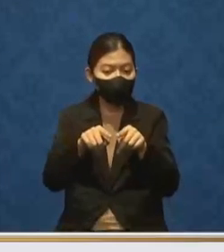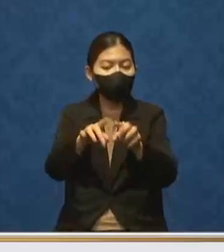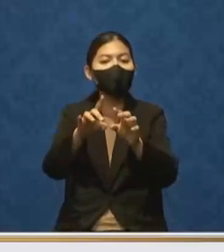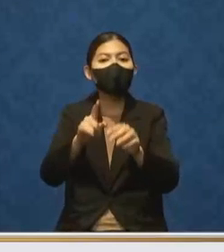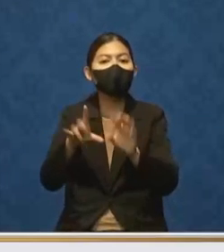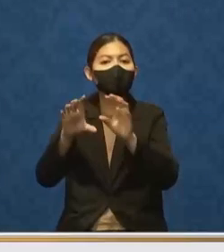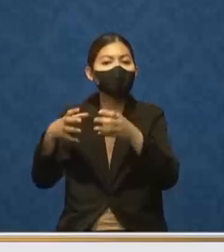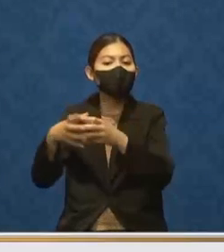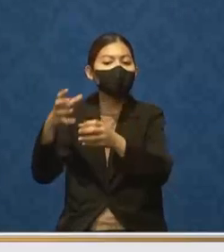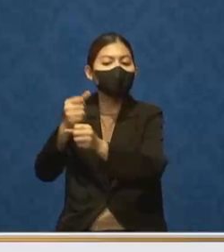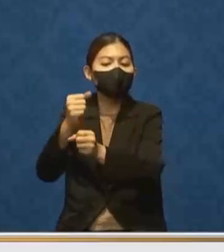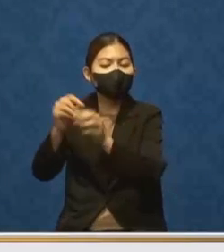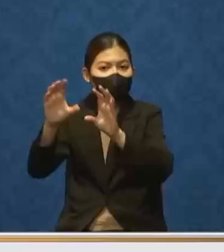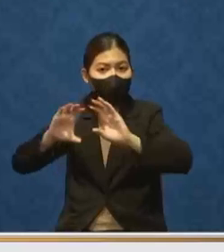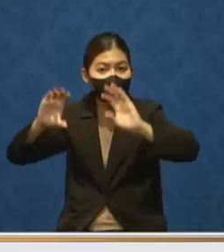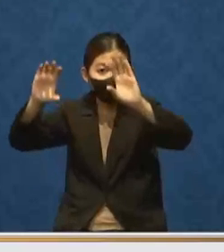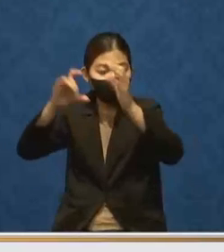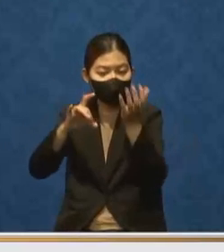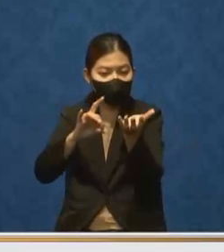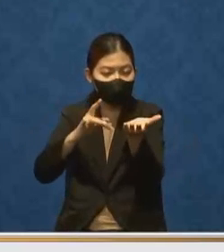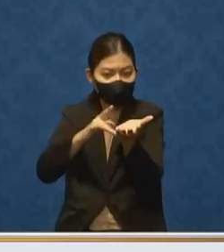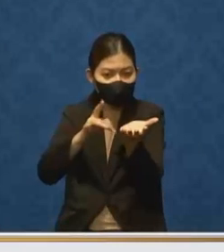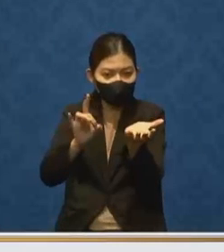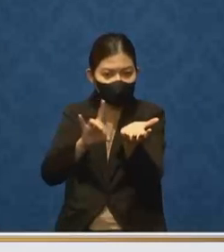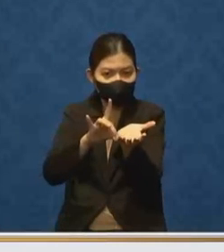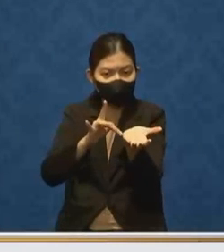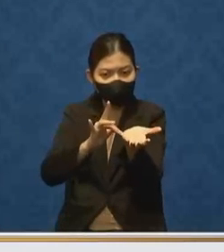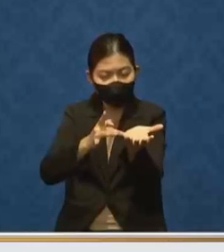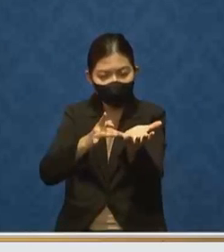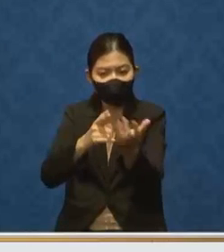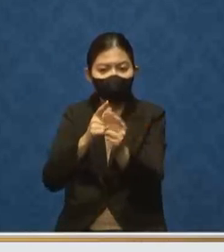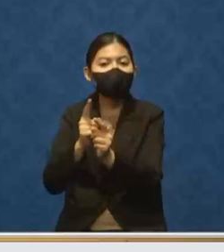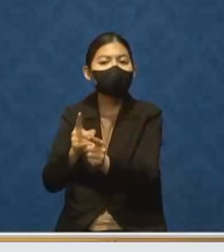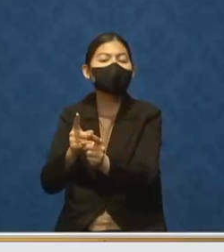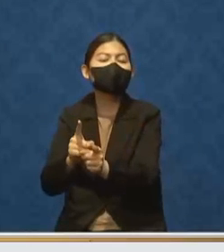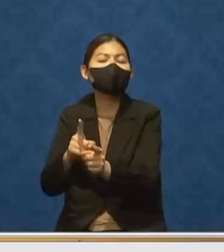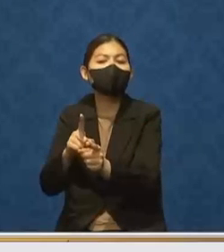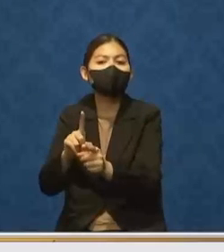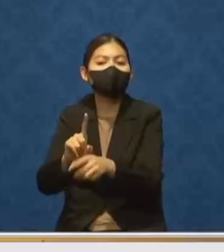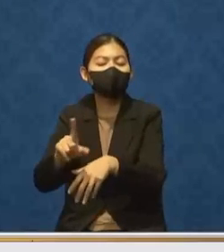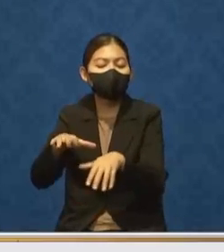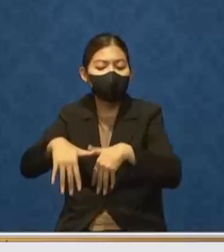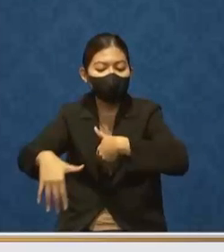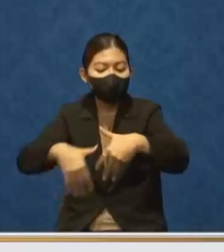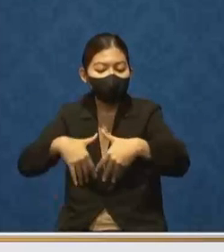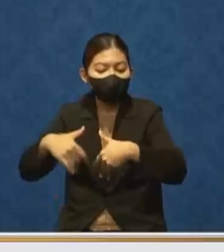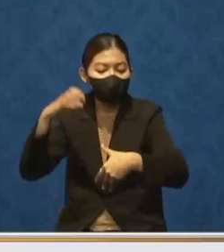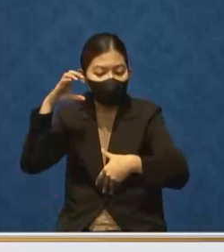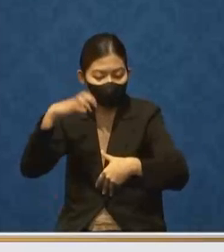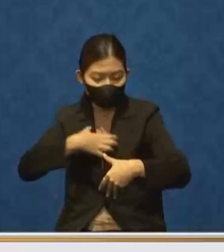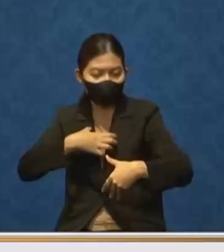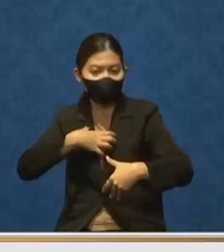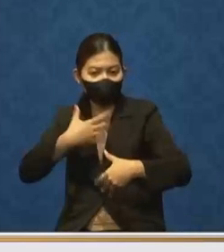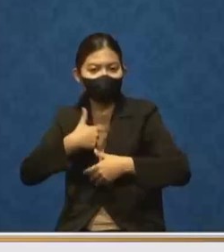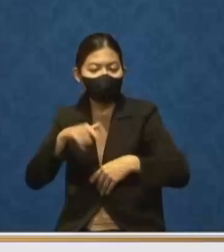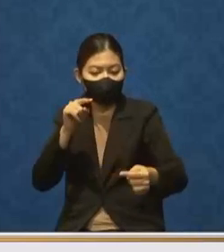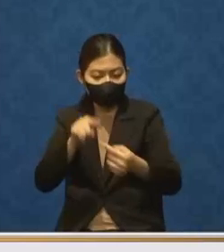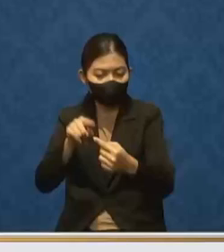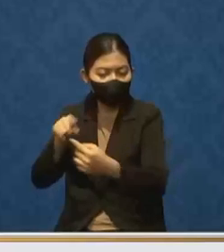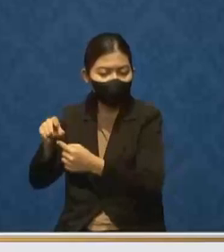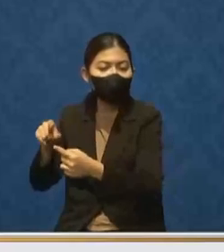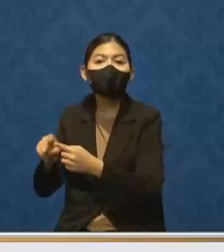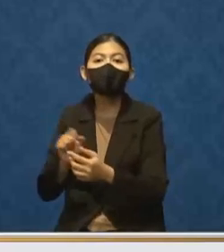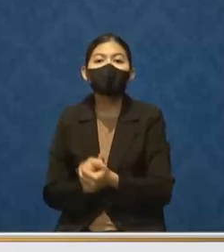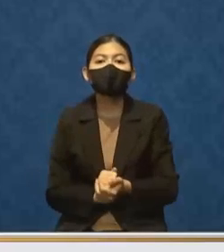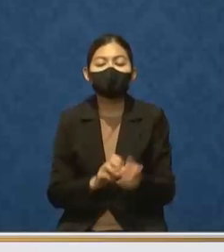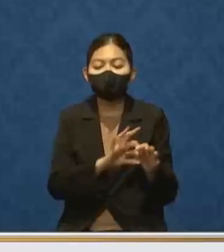บริการภาครัฐทางอิเล็กทรอนิกส์เพื่อให้เป็นไปตามความต้องการของประชาชนภาคธุรกิจและผู้ใช้บริการโดยพัฒนาระบบการเชื่อมโยงและ